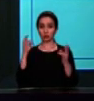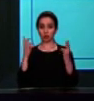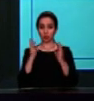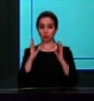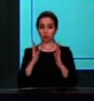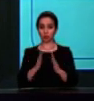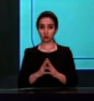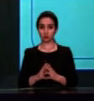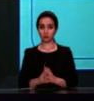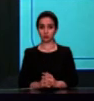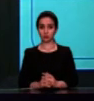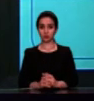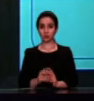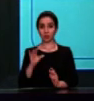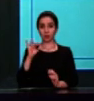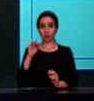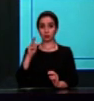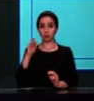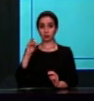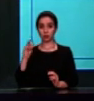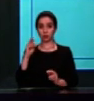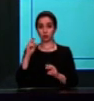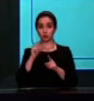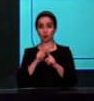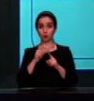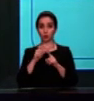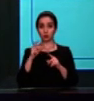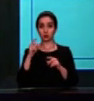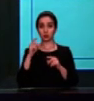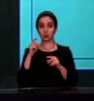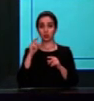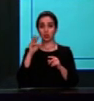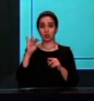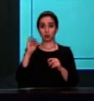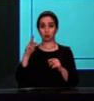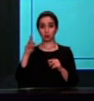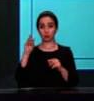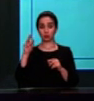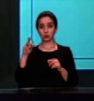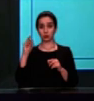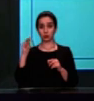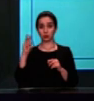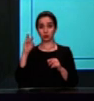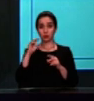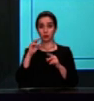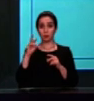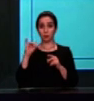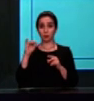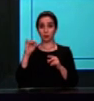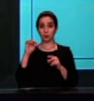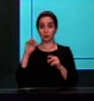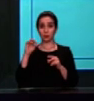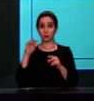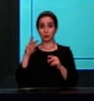bo'lar ekan. Ko'rib turganingizdek, image source parametri orqali mypic nomli jpeg formatga ega bo'lgan